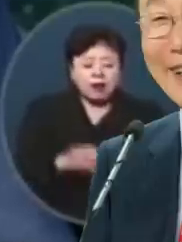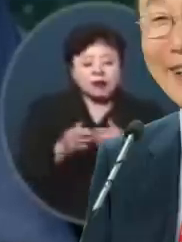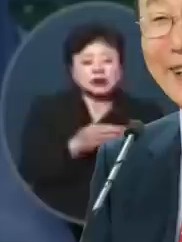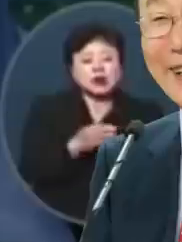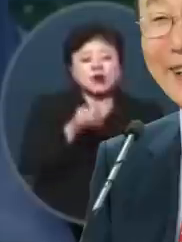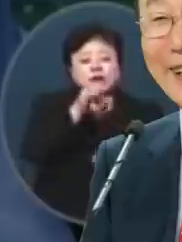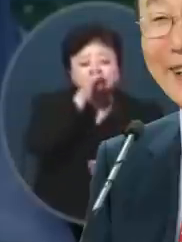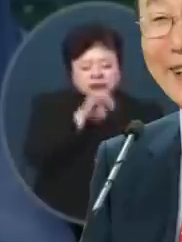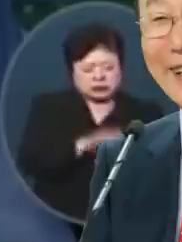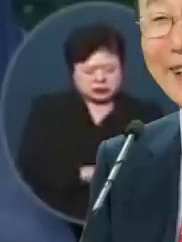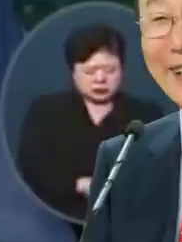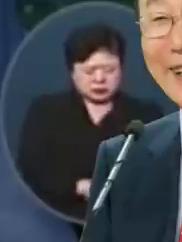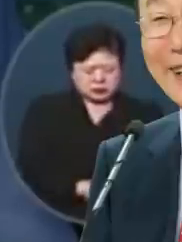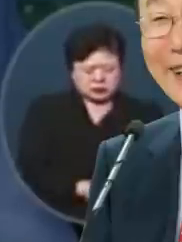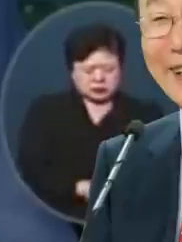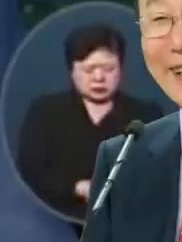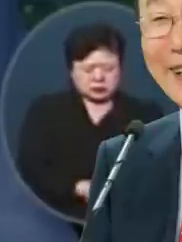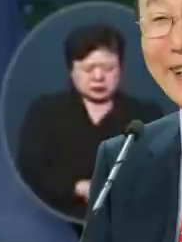체험했습니다.